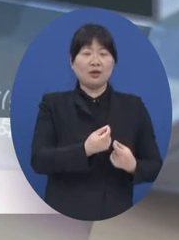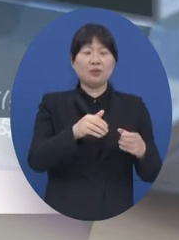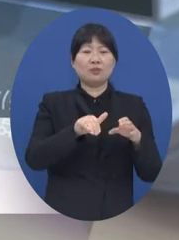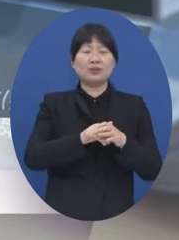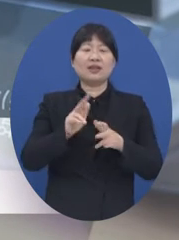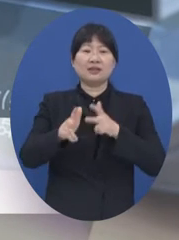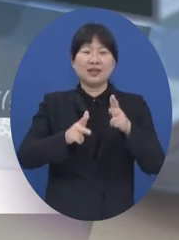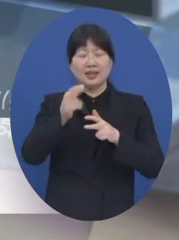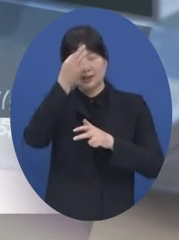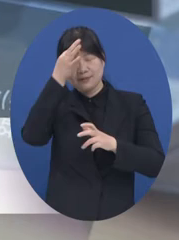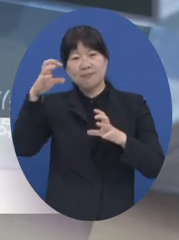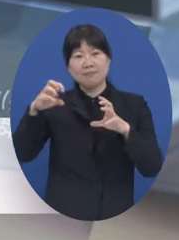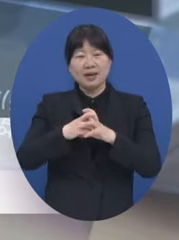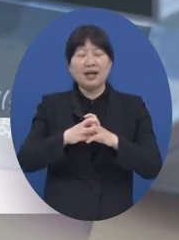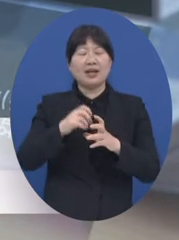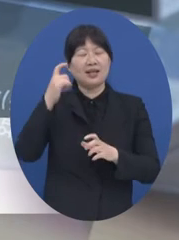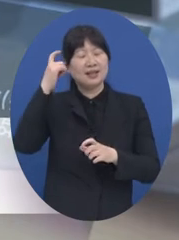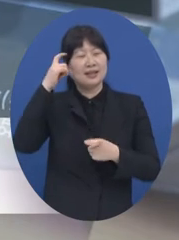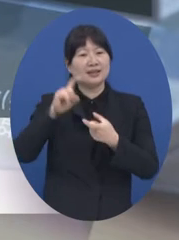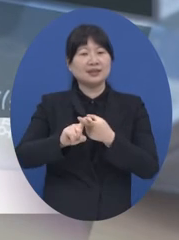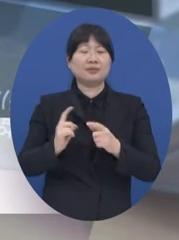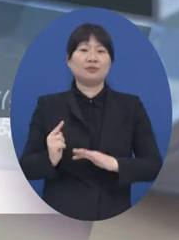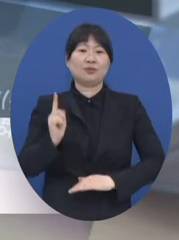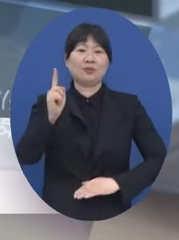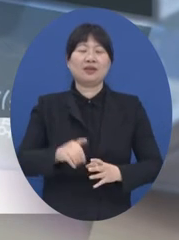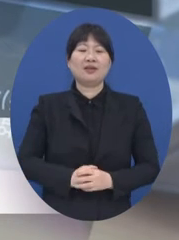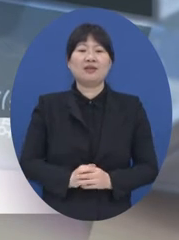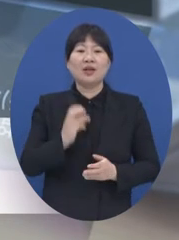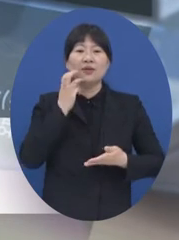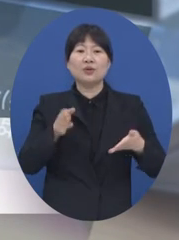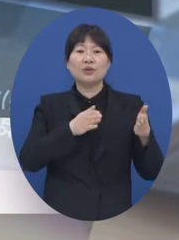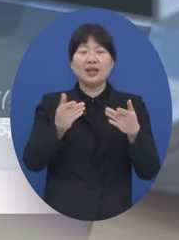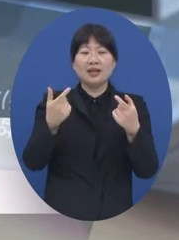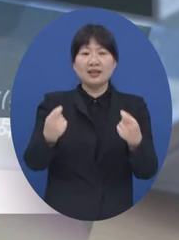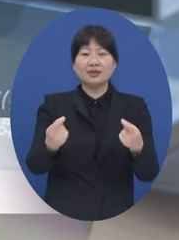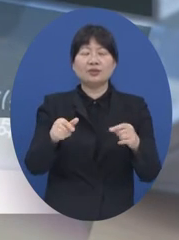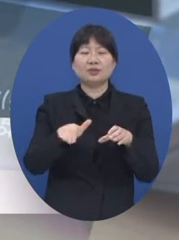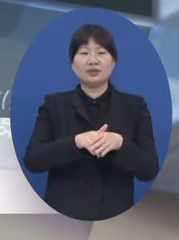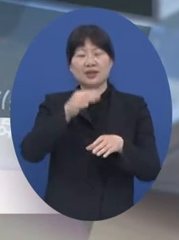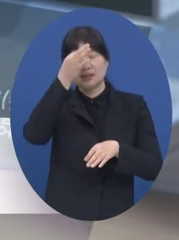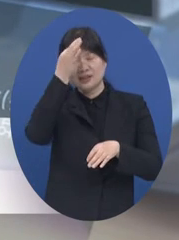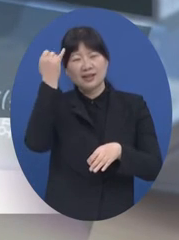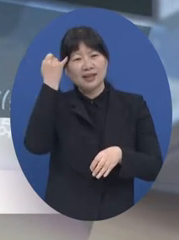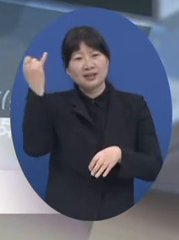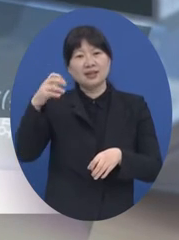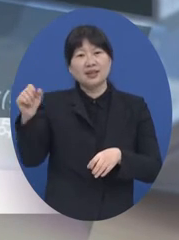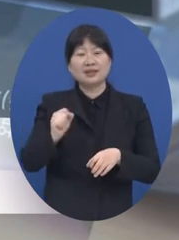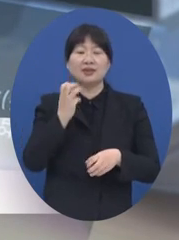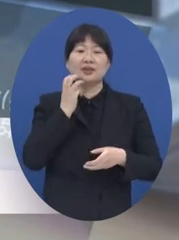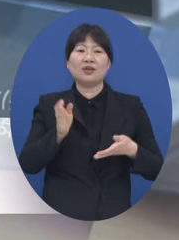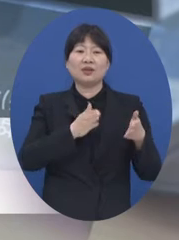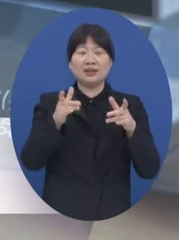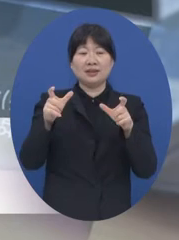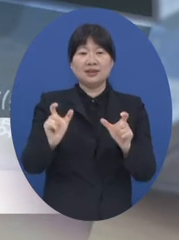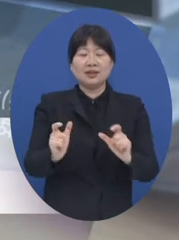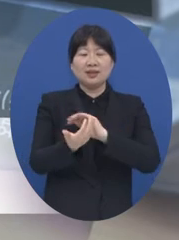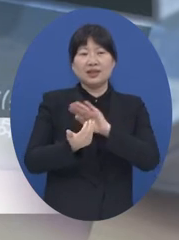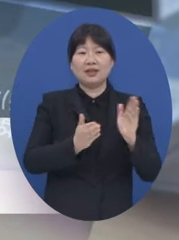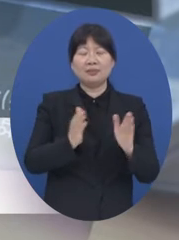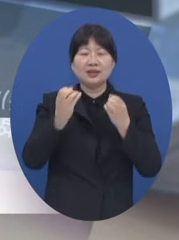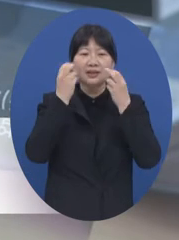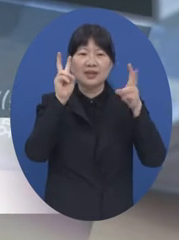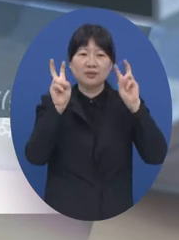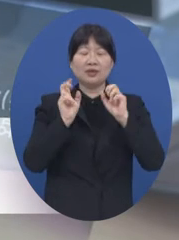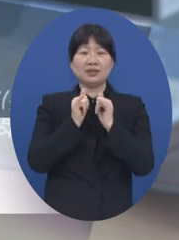기술에 대한 관심이 높아지고 있는데요 벼 기도가 이런 문화 기술 아이디어를 가진 경기지역 예비창업자들의 콘텐츠